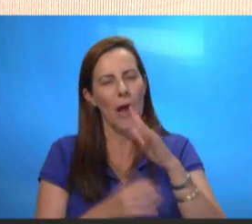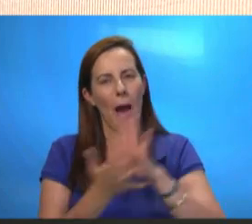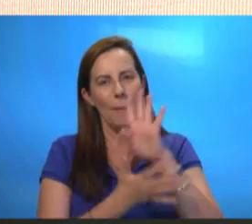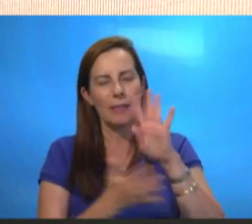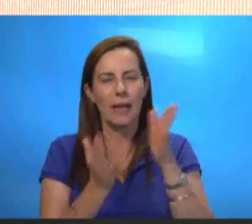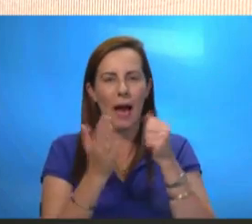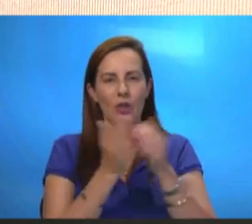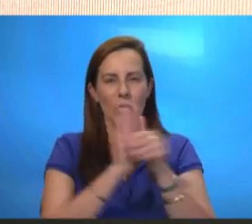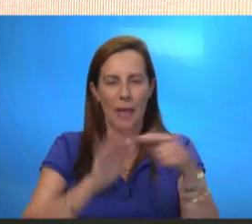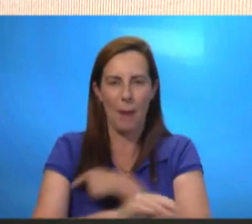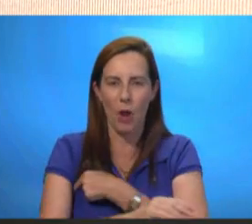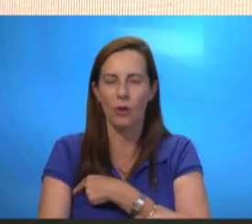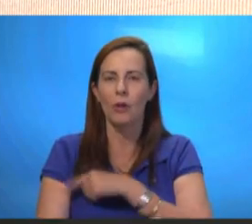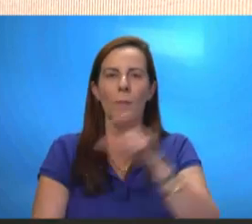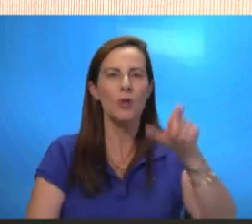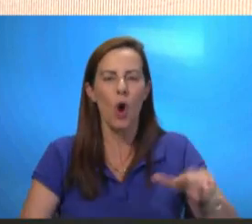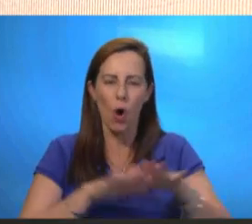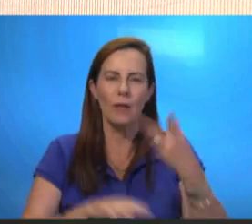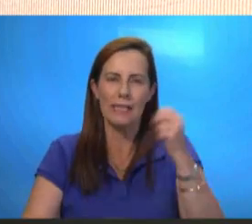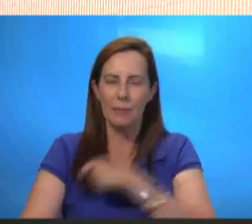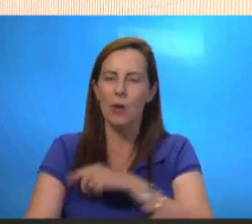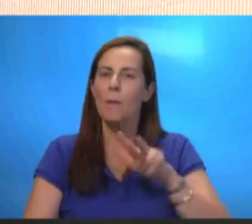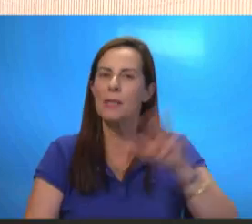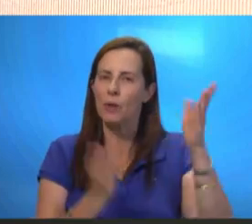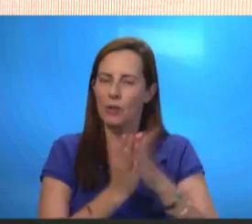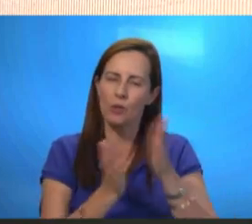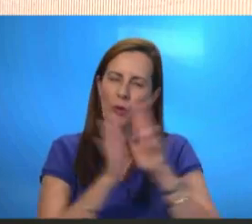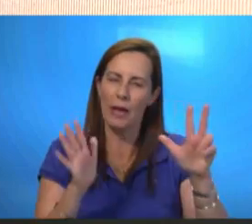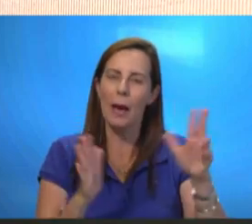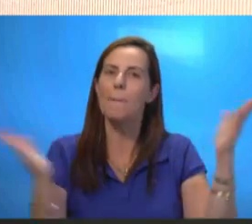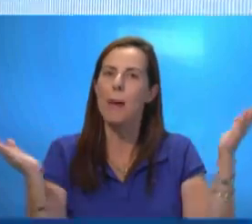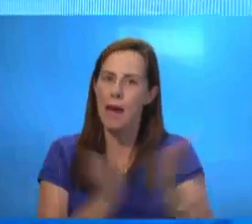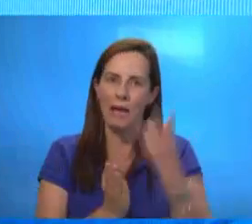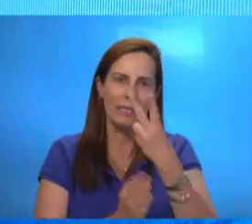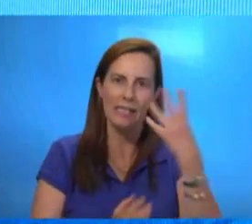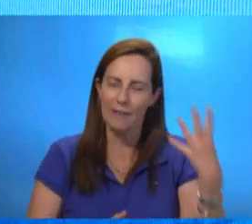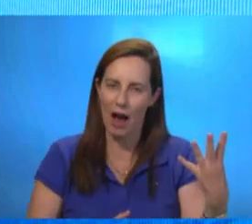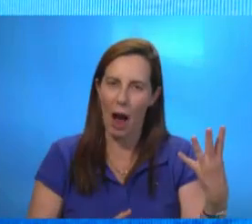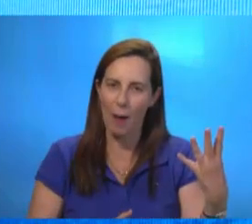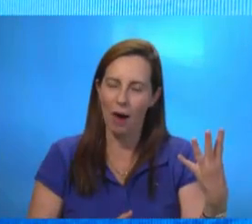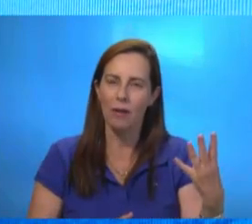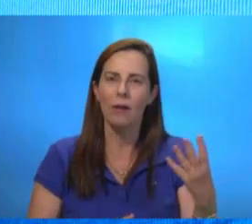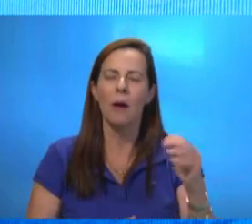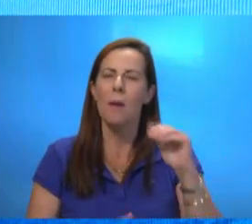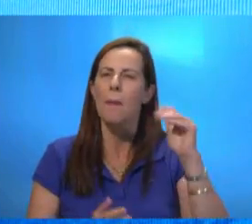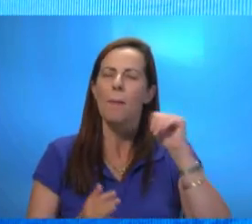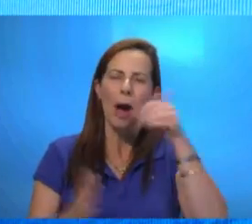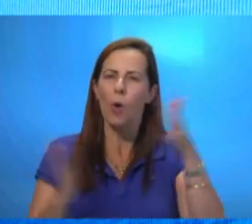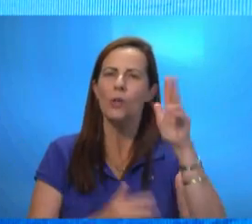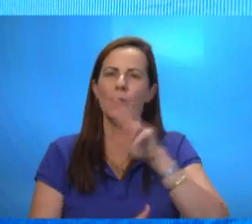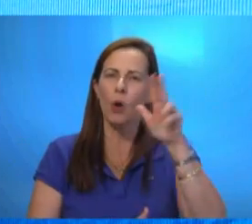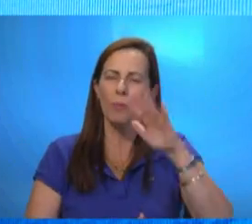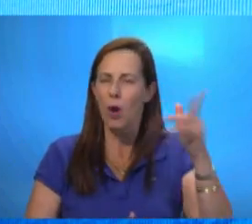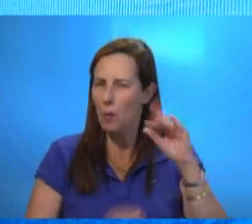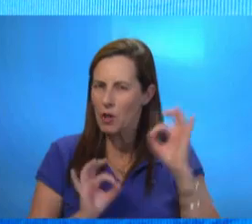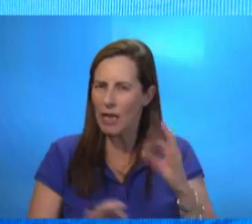16 מעלות, באורך מישור חוף 20 מעלות, בצפון הנגב 18, באילת 24 מעלות. הרוחות מחר צפוניות מערביות לא מאוד חזקות,